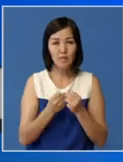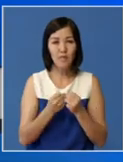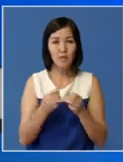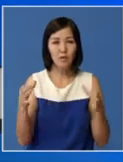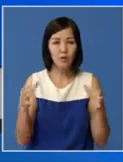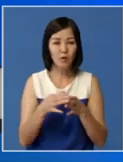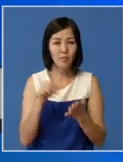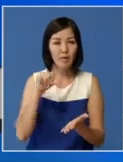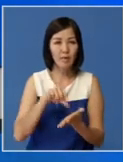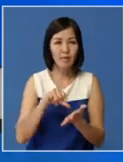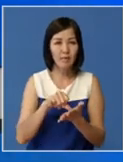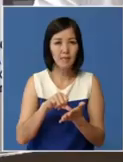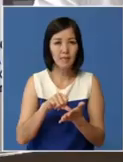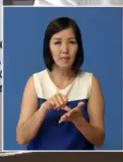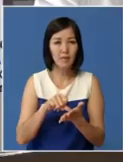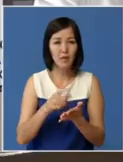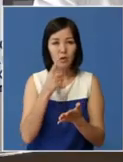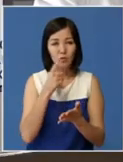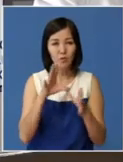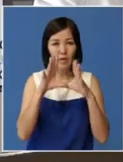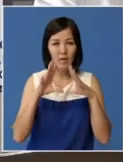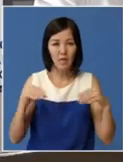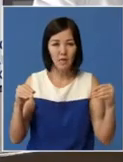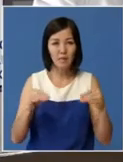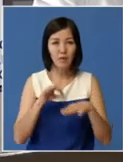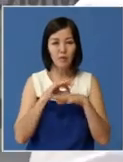құрамда қатысатын мергендеріміз бұл жолдаманы жуырда